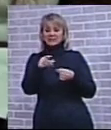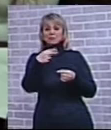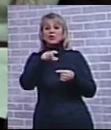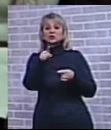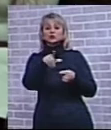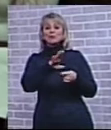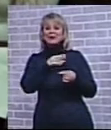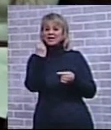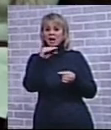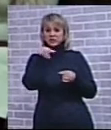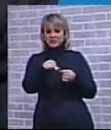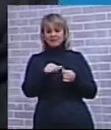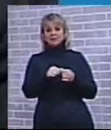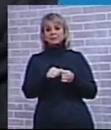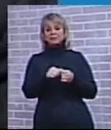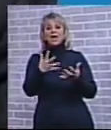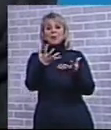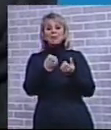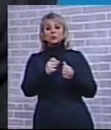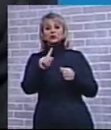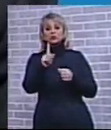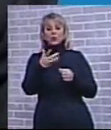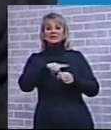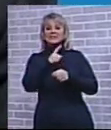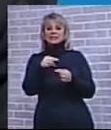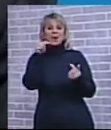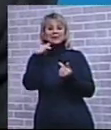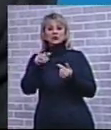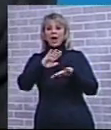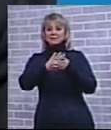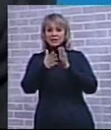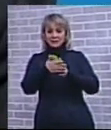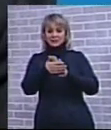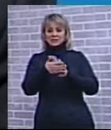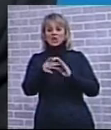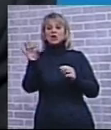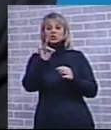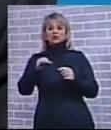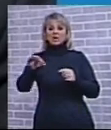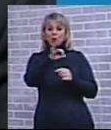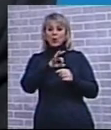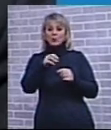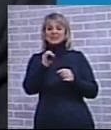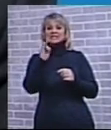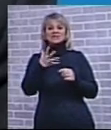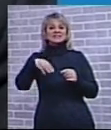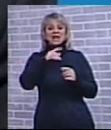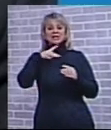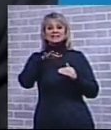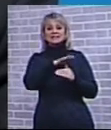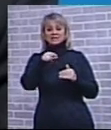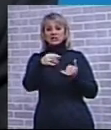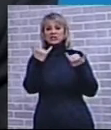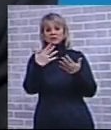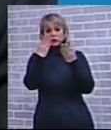чтобы они были качественными. Получилось, что в силу определенных обстоятельств Ростовская область и вся Россия